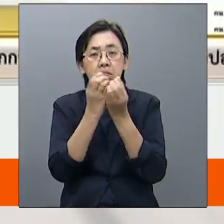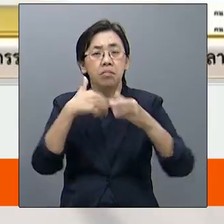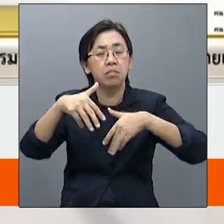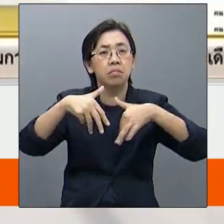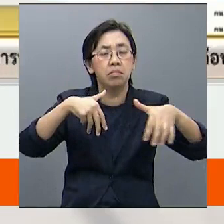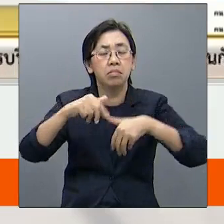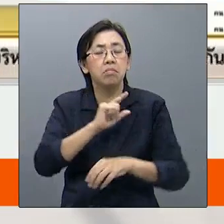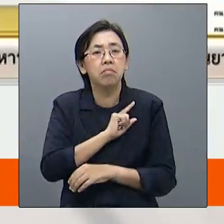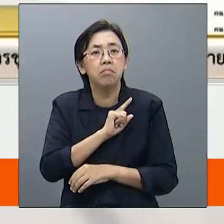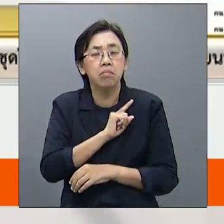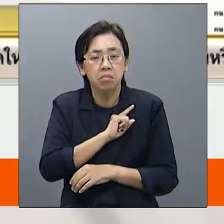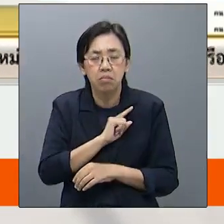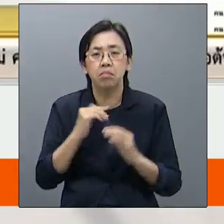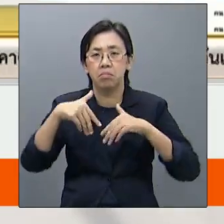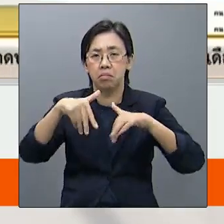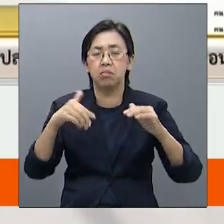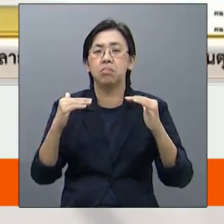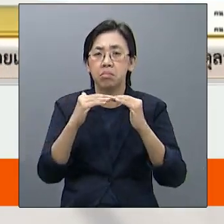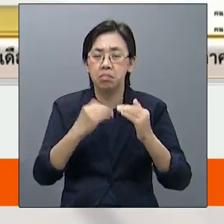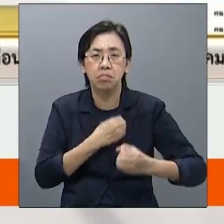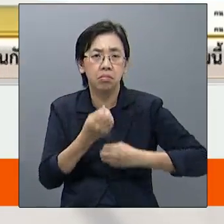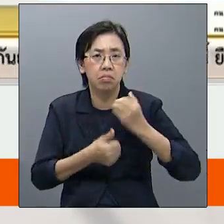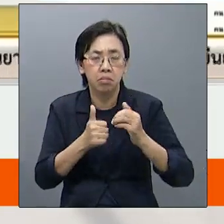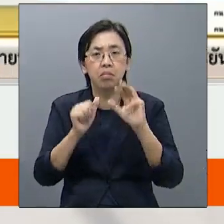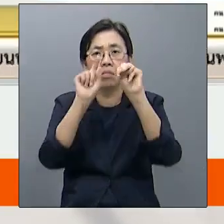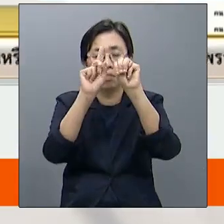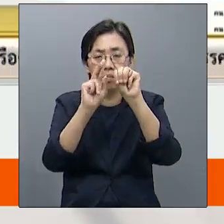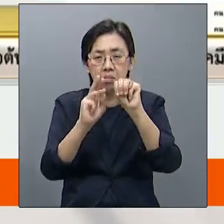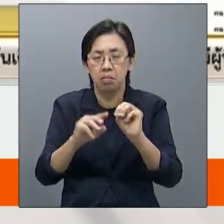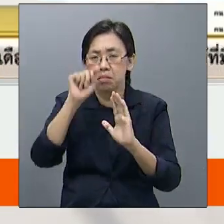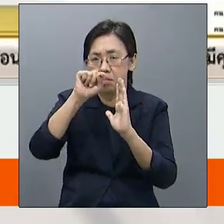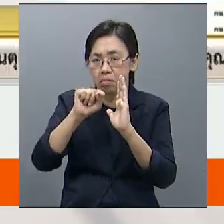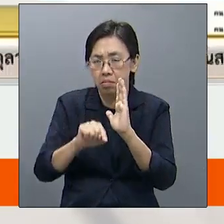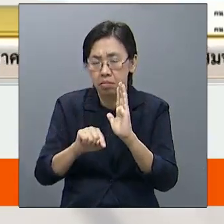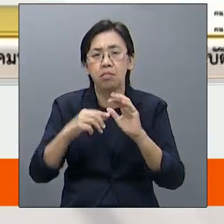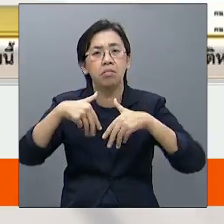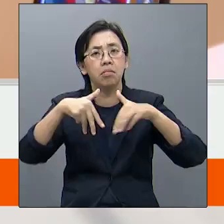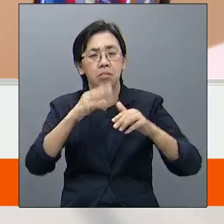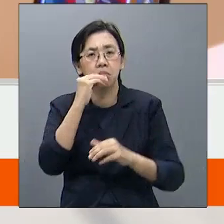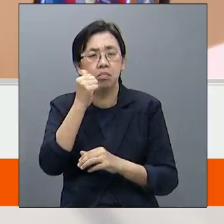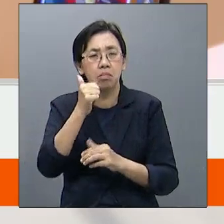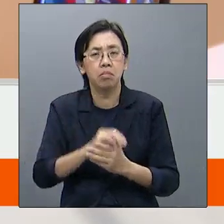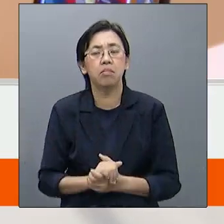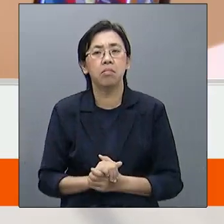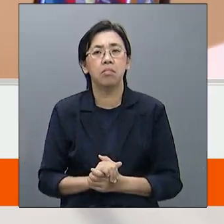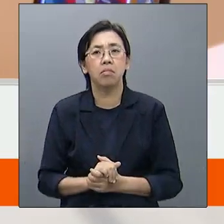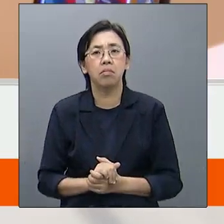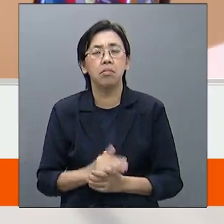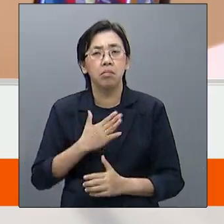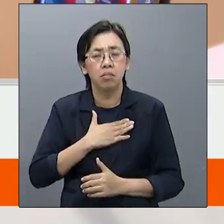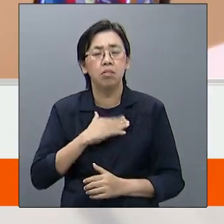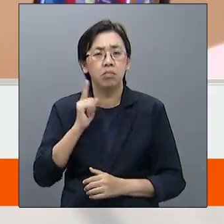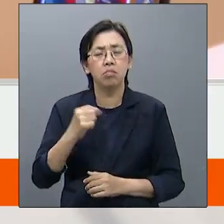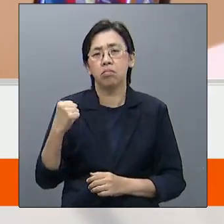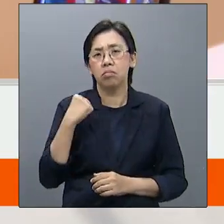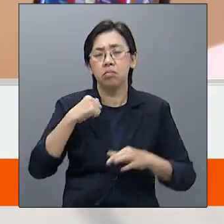รใหประชาชนมีสิทธมีเสียงตั้งแต่มาตาแรกจถสุดท้ายผมคิดวหรอควรอต้เชื่อตปชาชนว